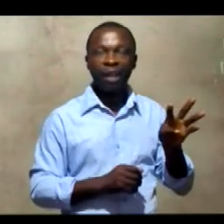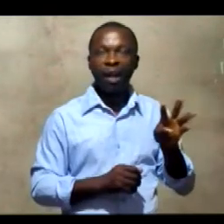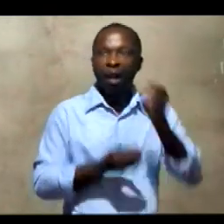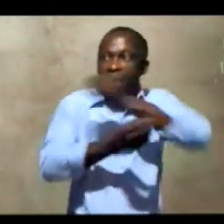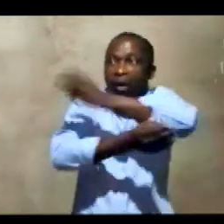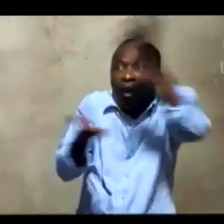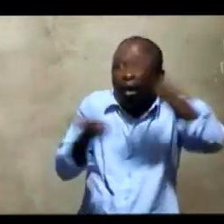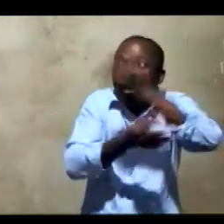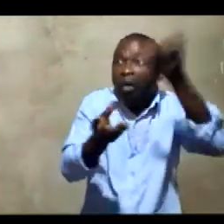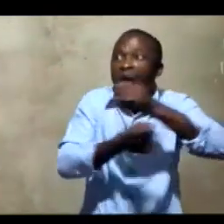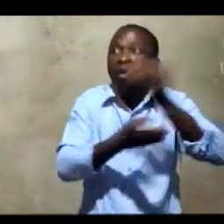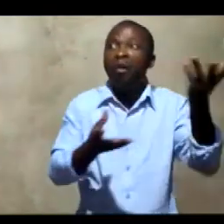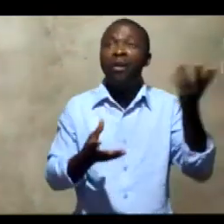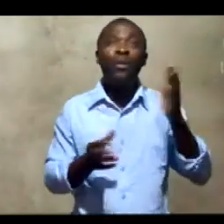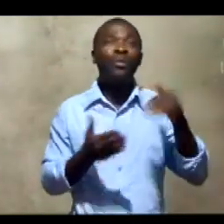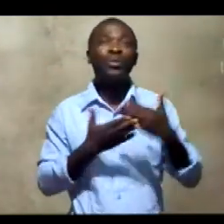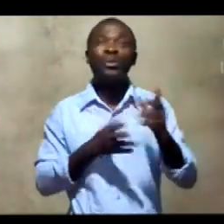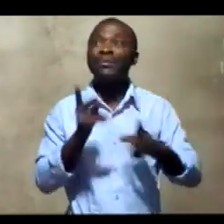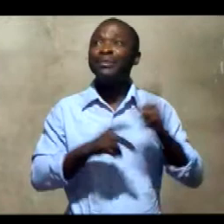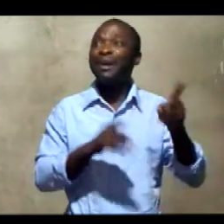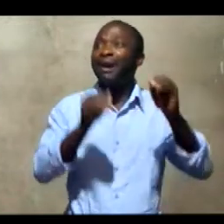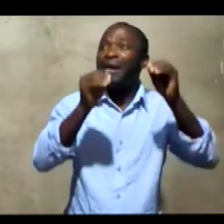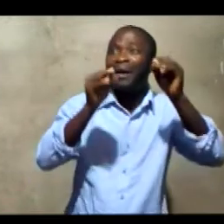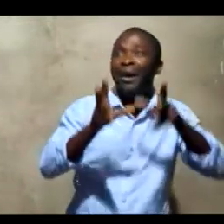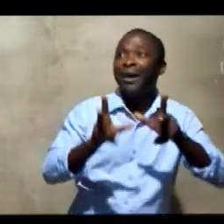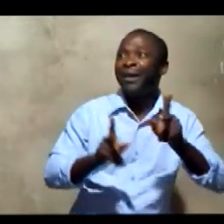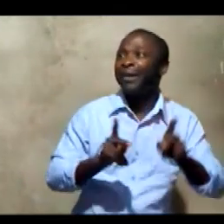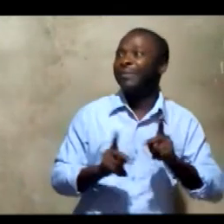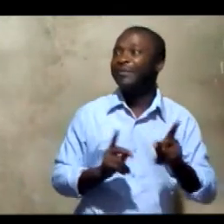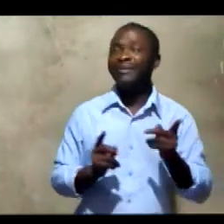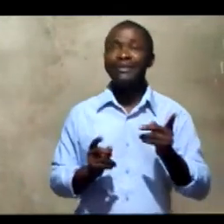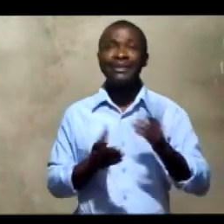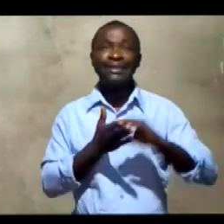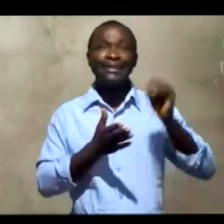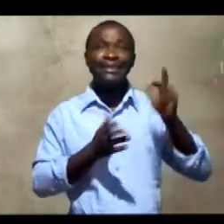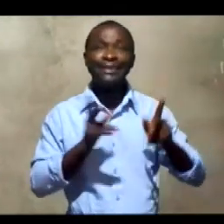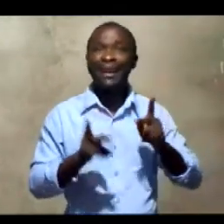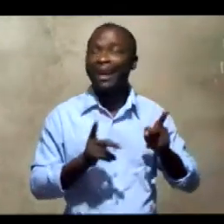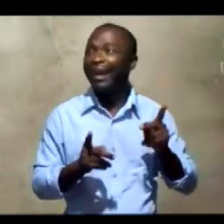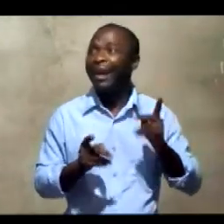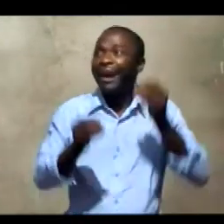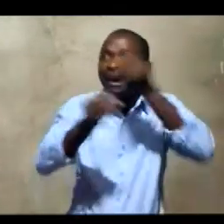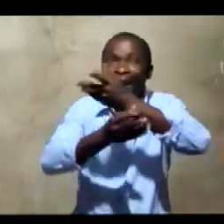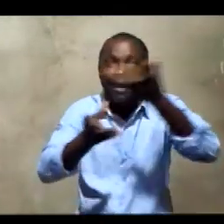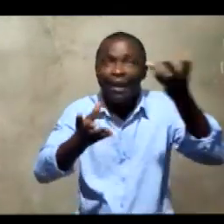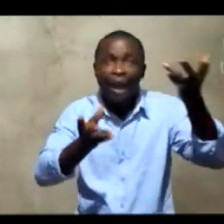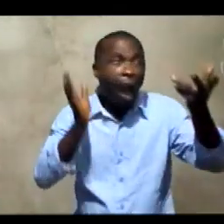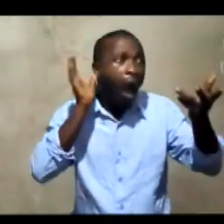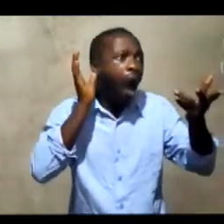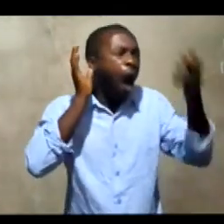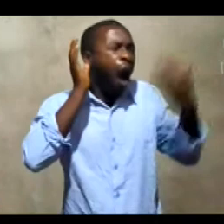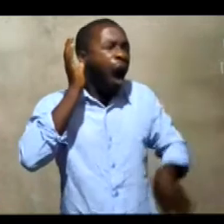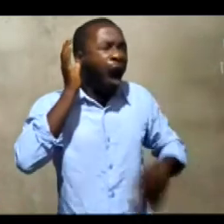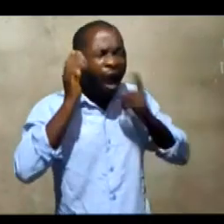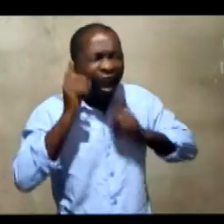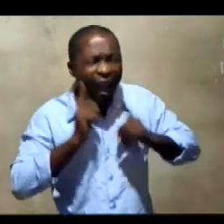de classe que de l'administration du lycée de Mandjo. Les élèves qui venaient à peine de quitter l'établissement n'y retourneront plus jamais.